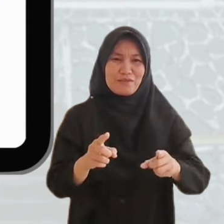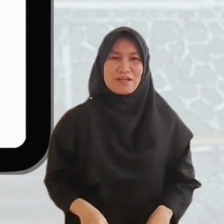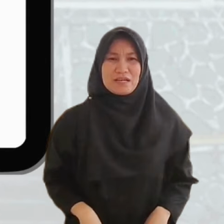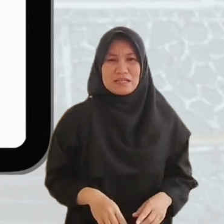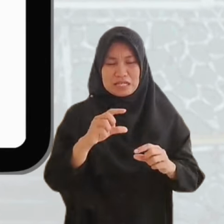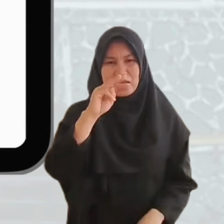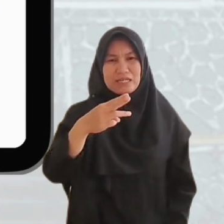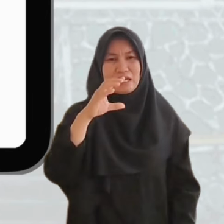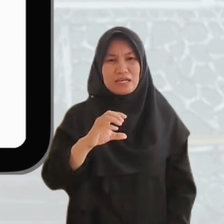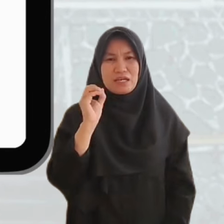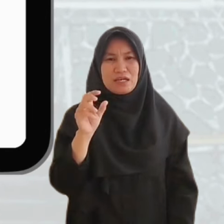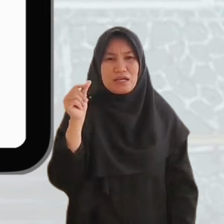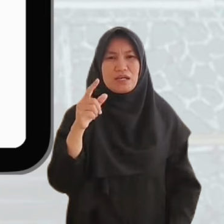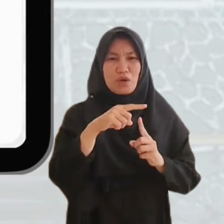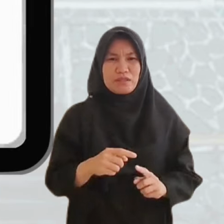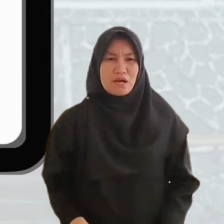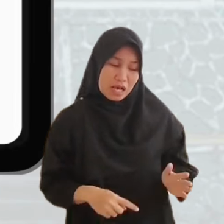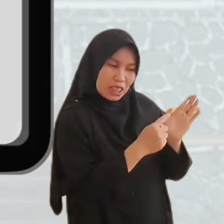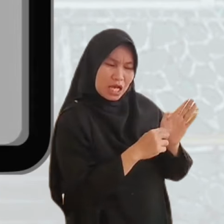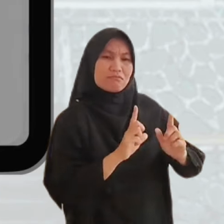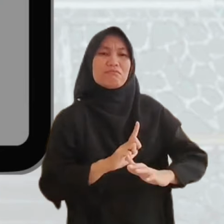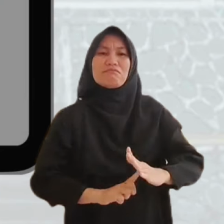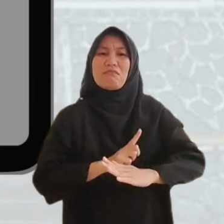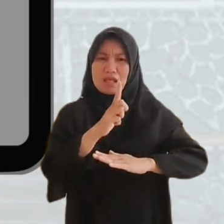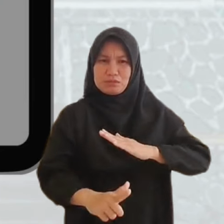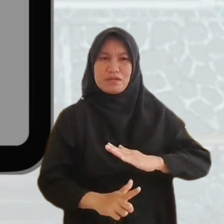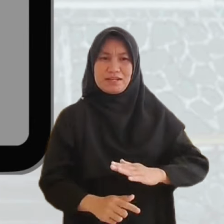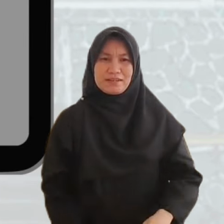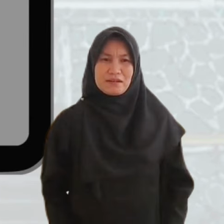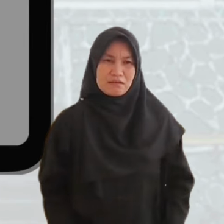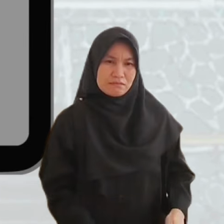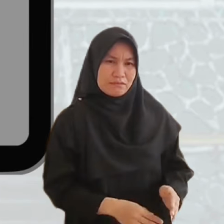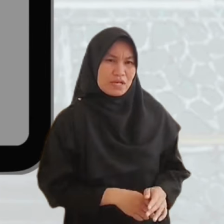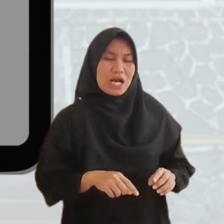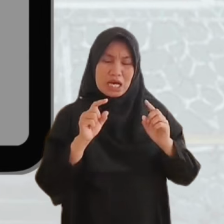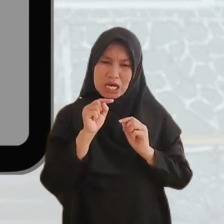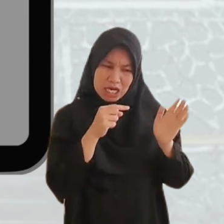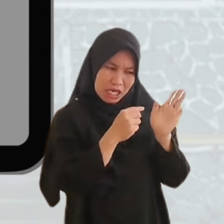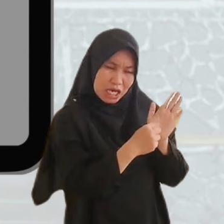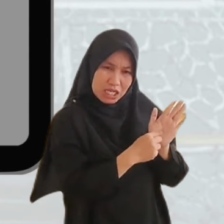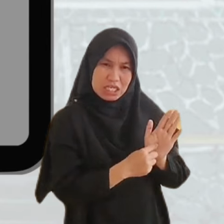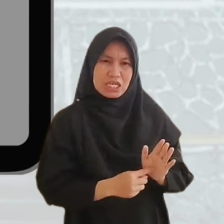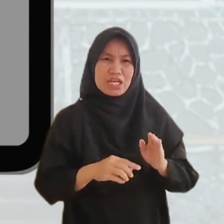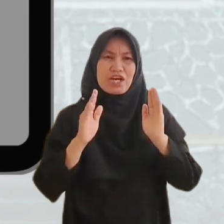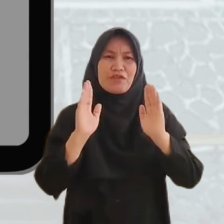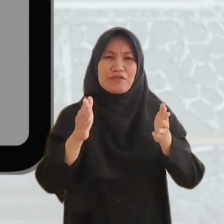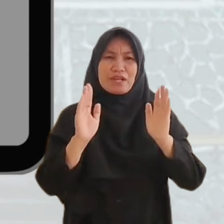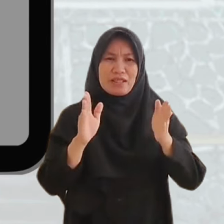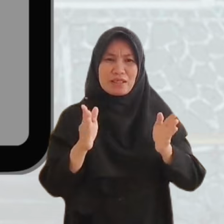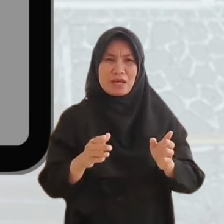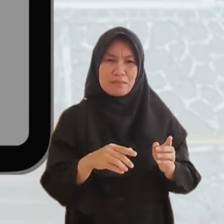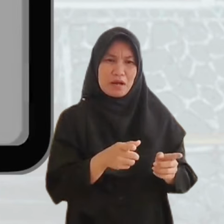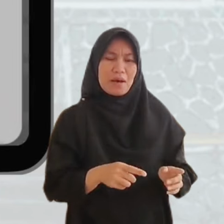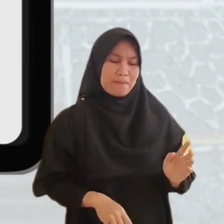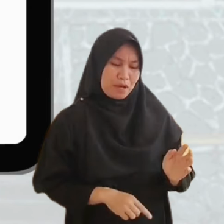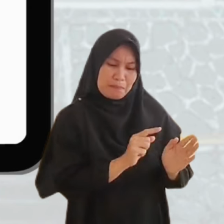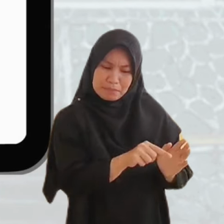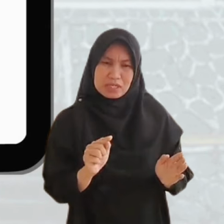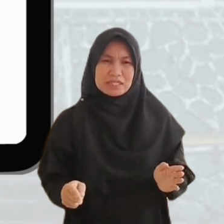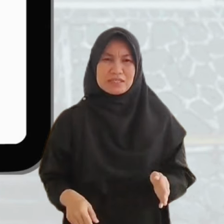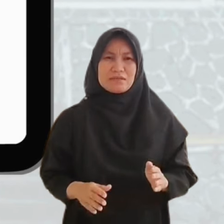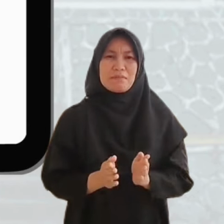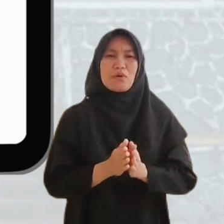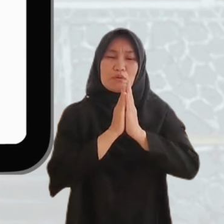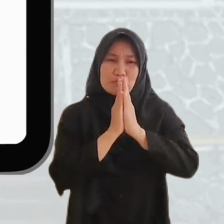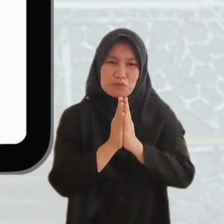baru. Silakan cek kembali melalui email masuk yang sebelumnya dikirim oleh Mahkamah Agung saat pendaftaran e-Court.